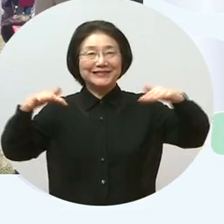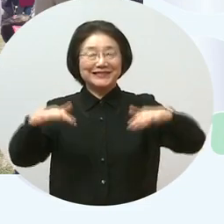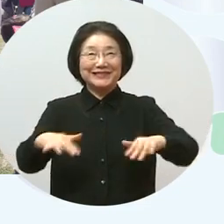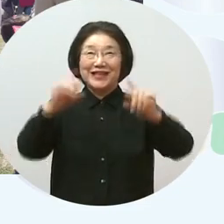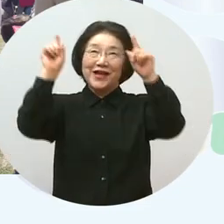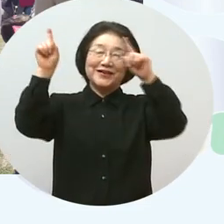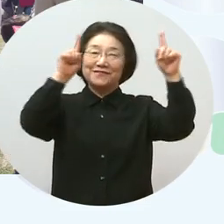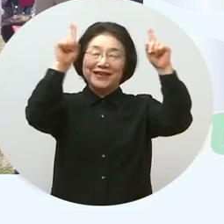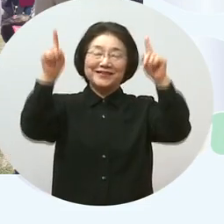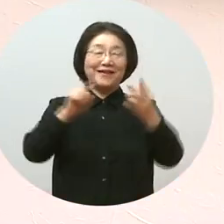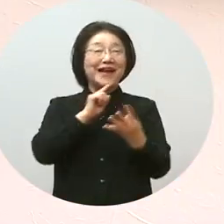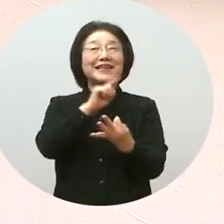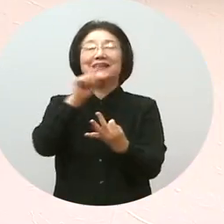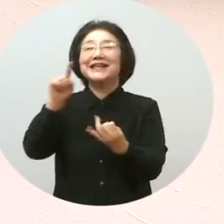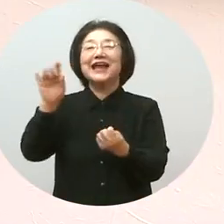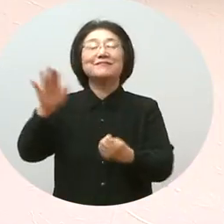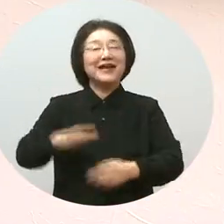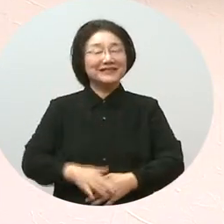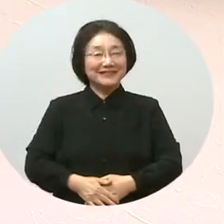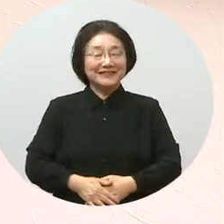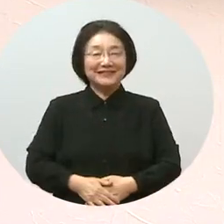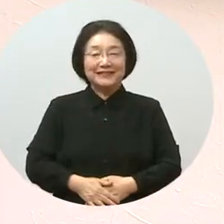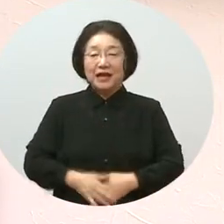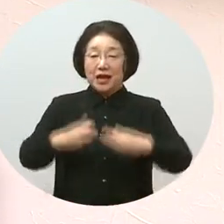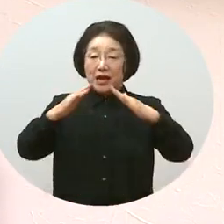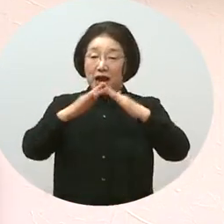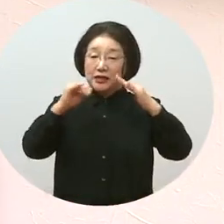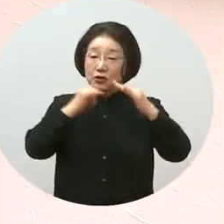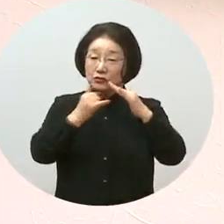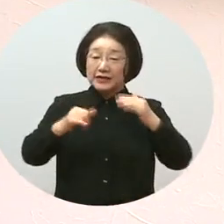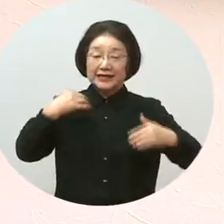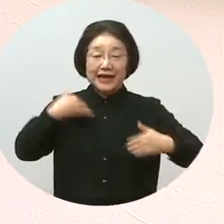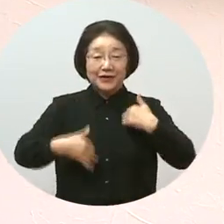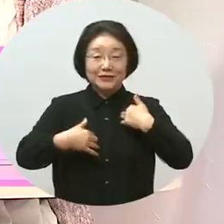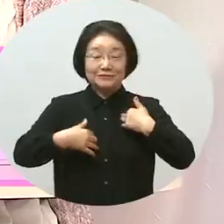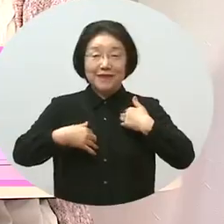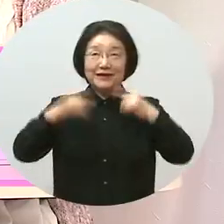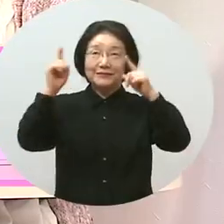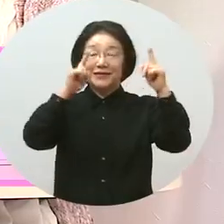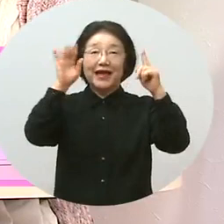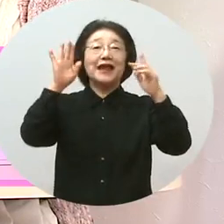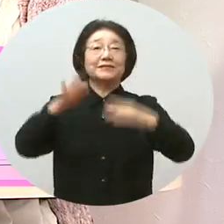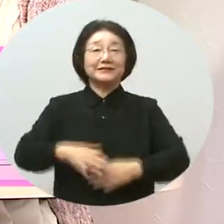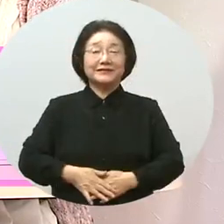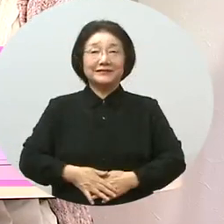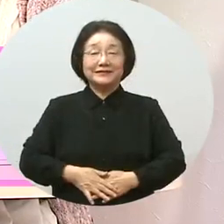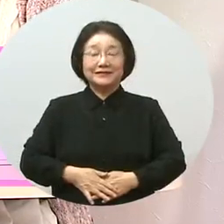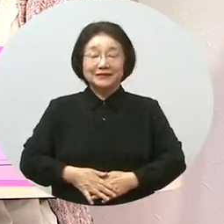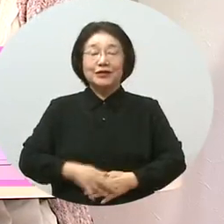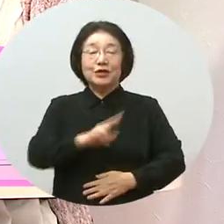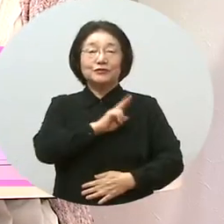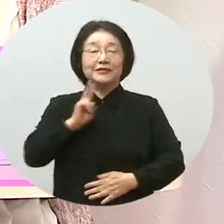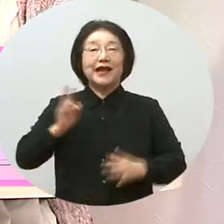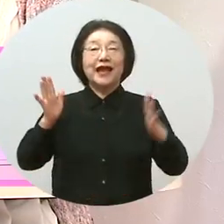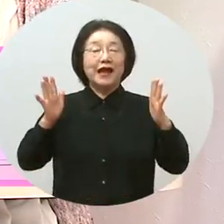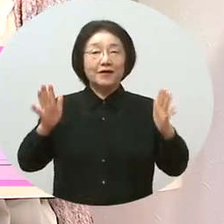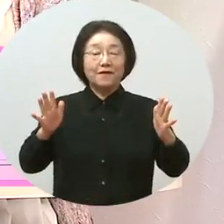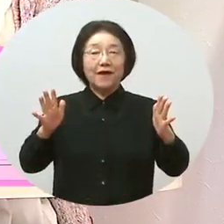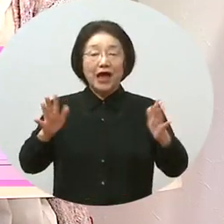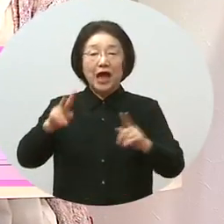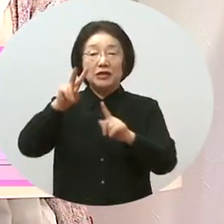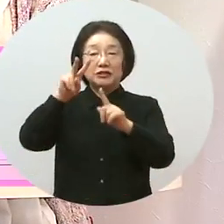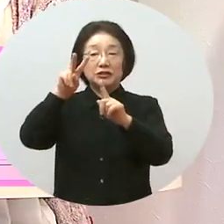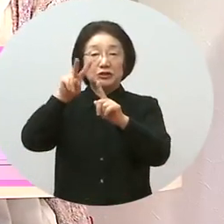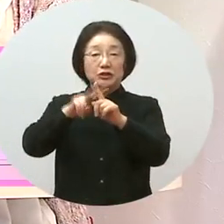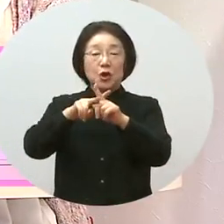勢ぞろいしています。 家族で楽しめるイベントがたくさんありますね。 はい、しかも開催期間中の2日間は、小学生以